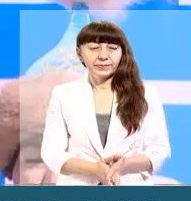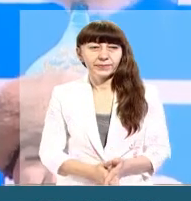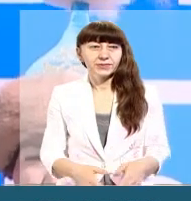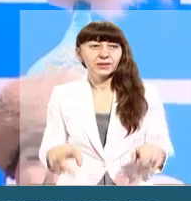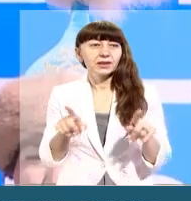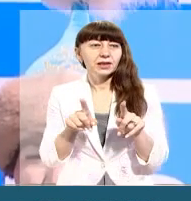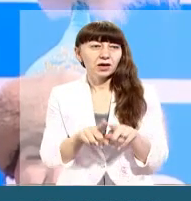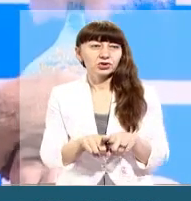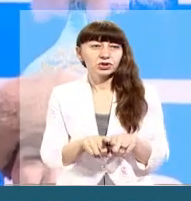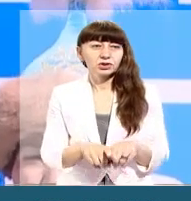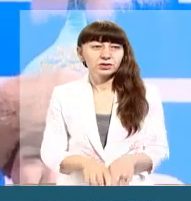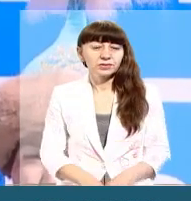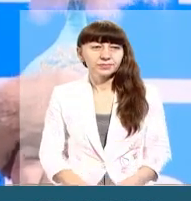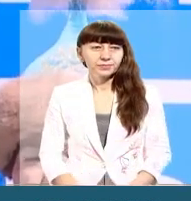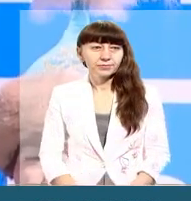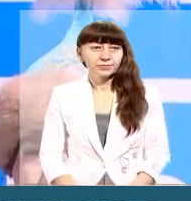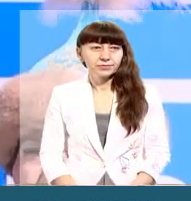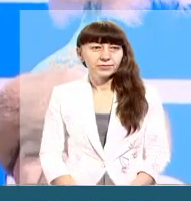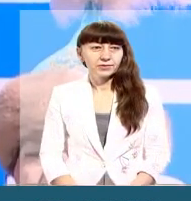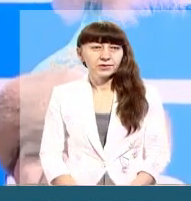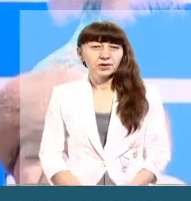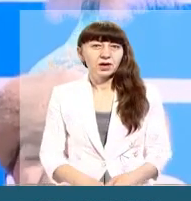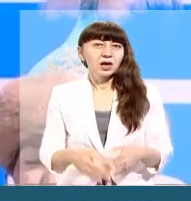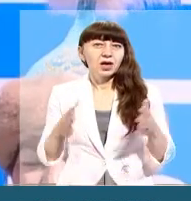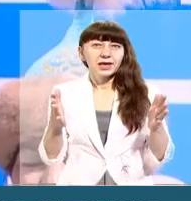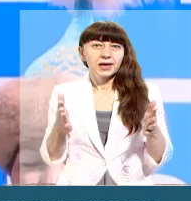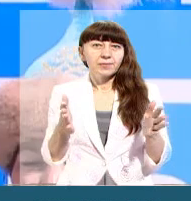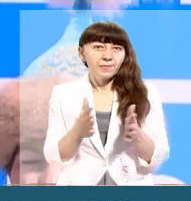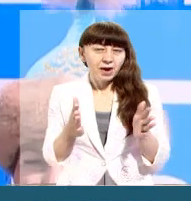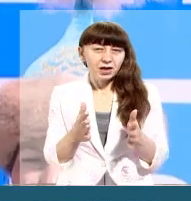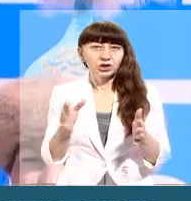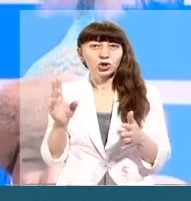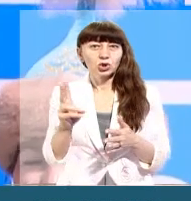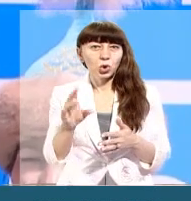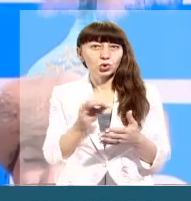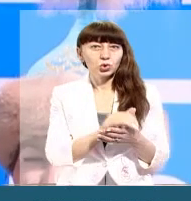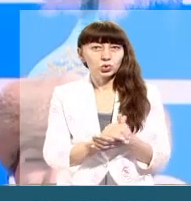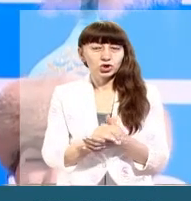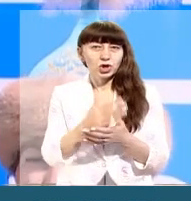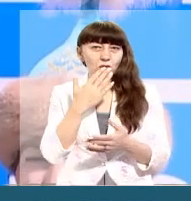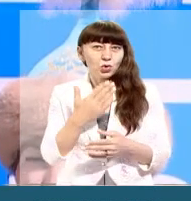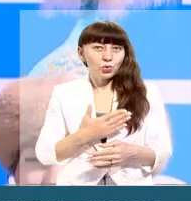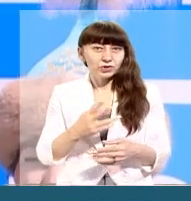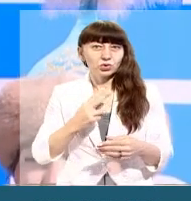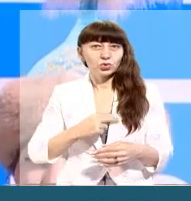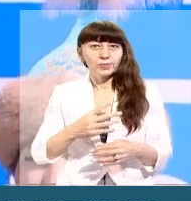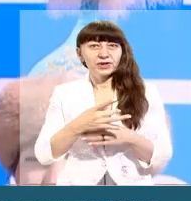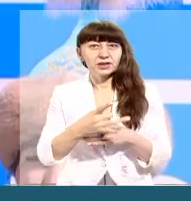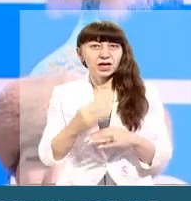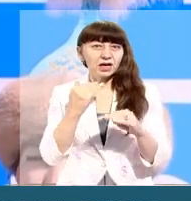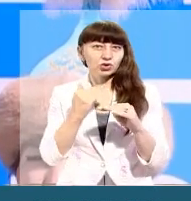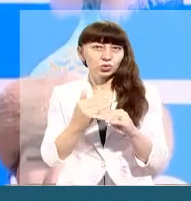Также наш, хоть и небольшой, но очень дружелюбный и трудолюбивый район сегодня